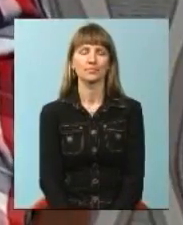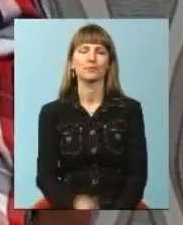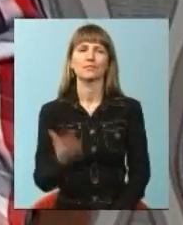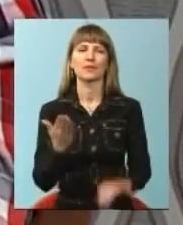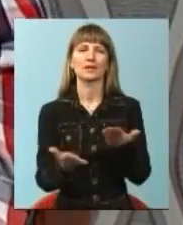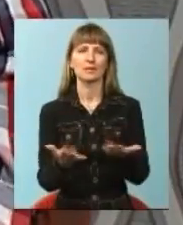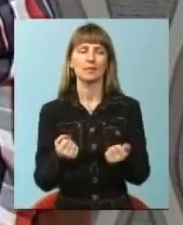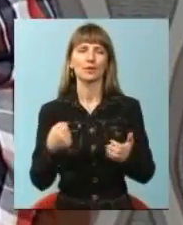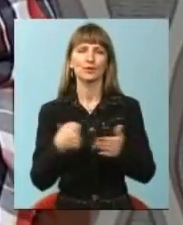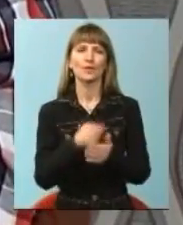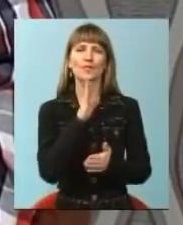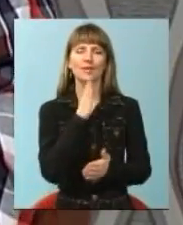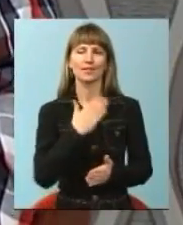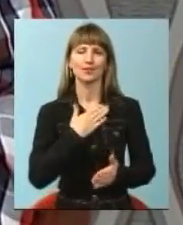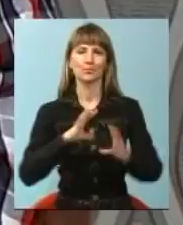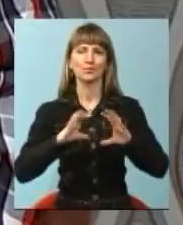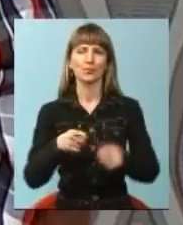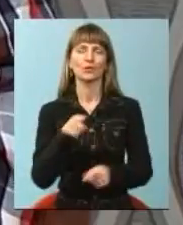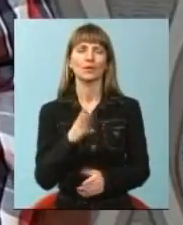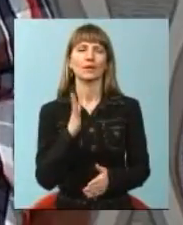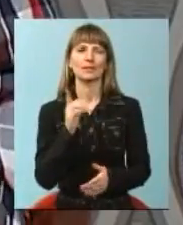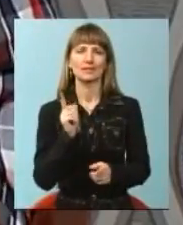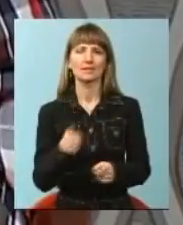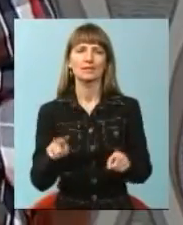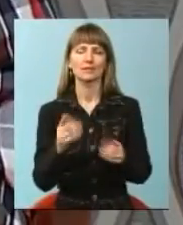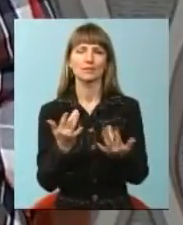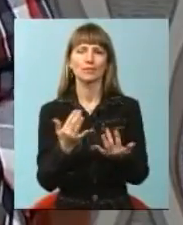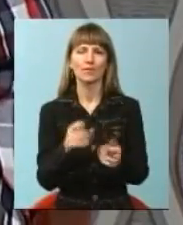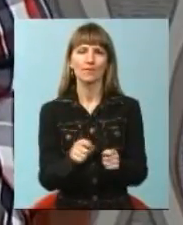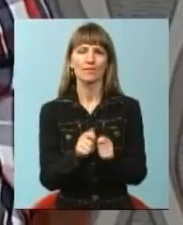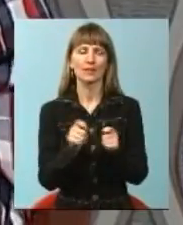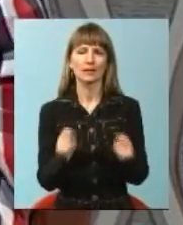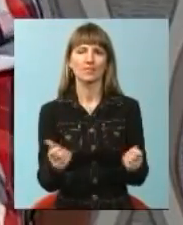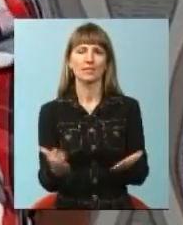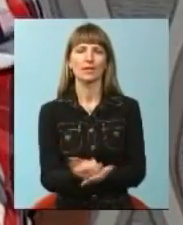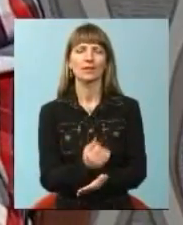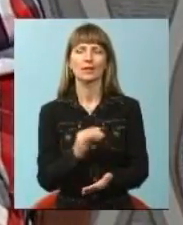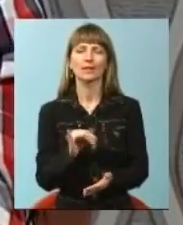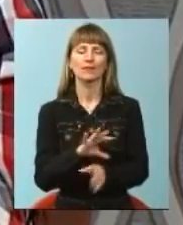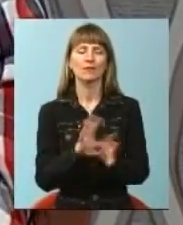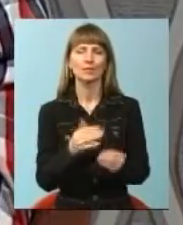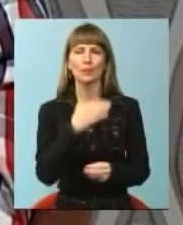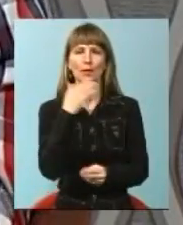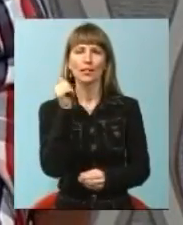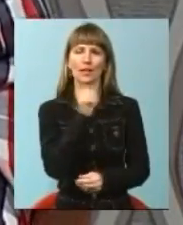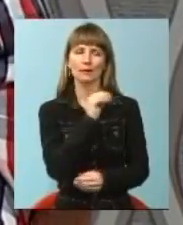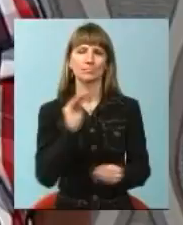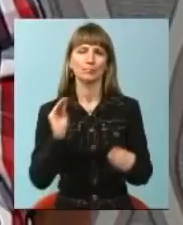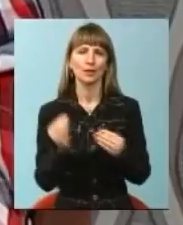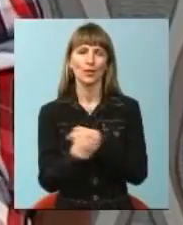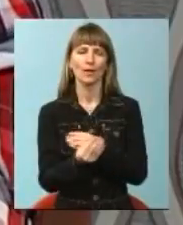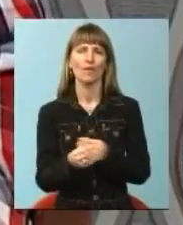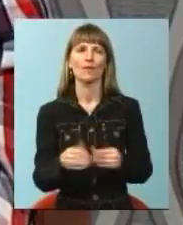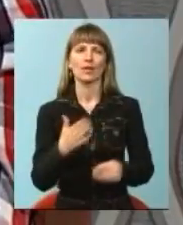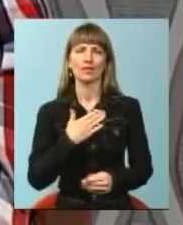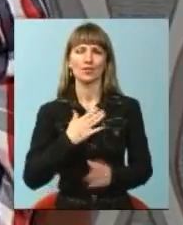Якщо брати до уваги нашу планету, то на ній дійсно скільки можна всього нових відкриттів знайти, або взагалі там скільки таємниць приховує та ж